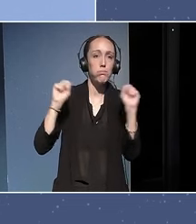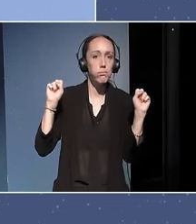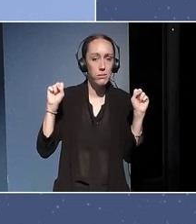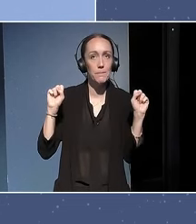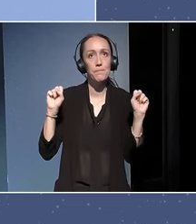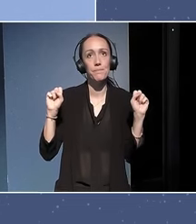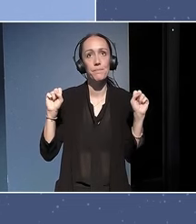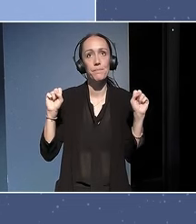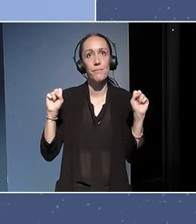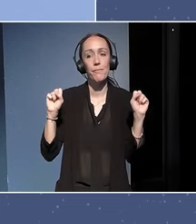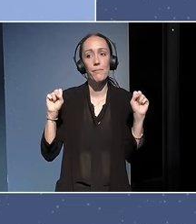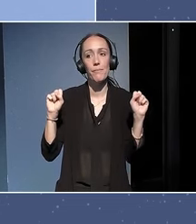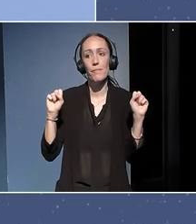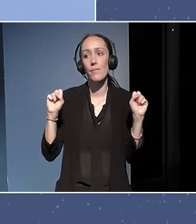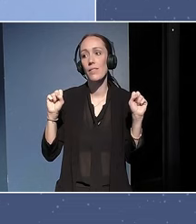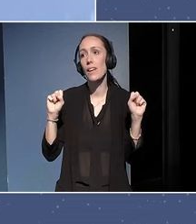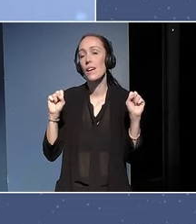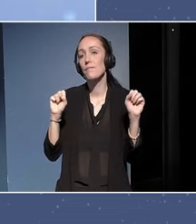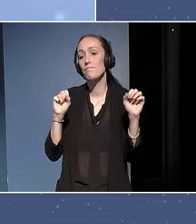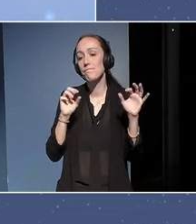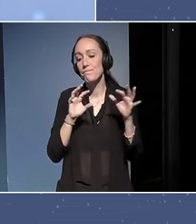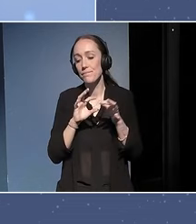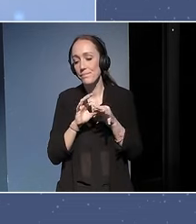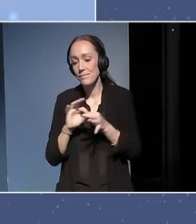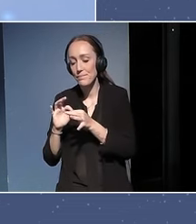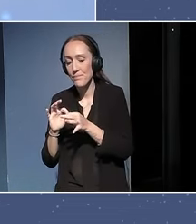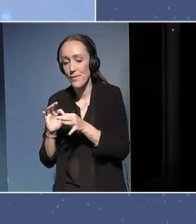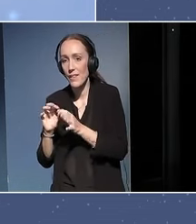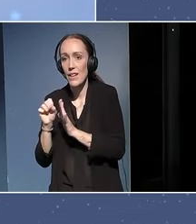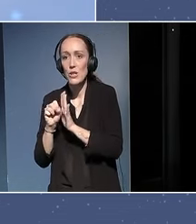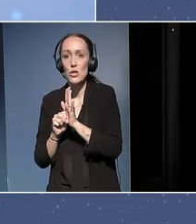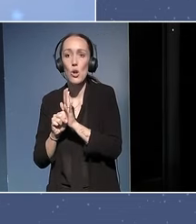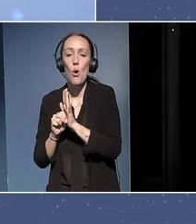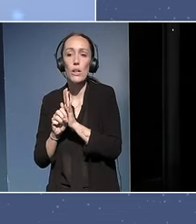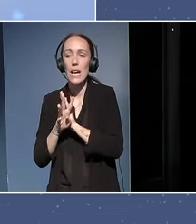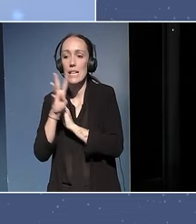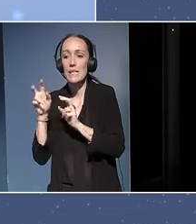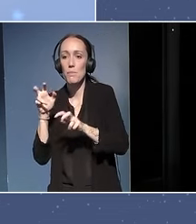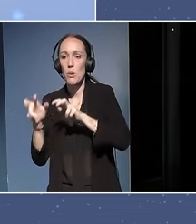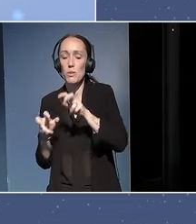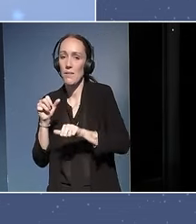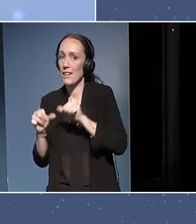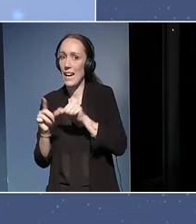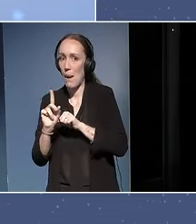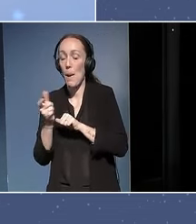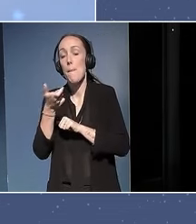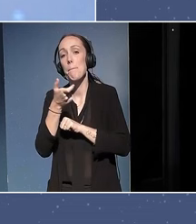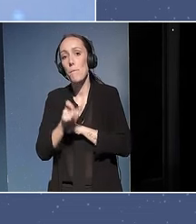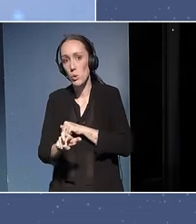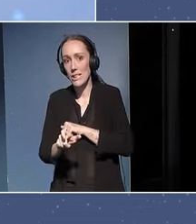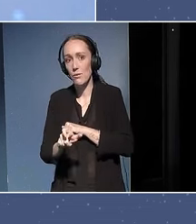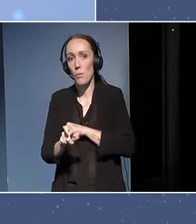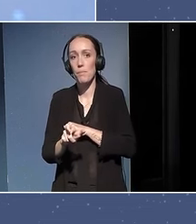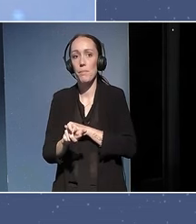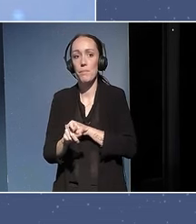influenzato la storia degli spinosauri perché sono spariti tutti eh 40